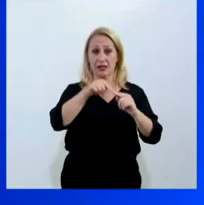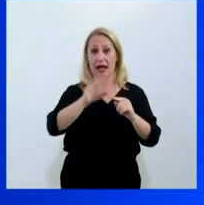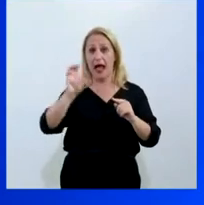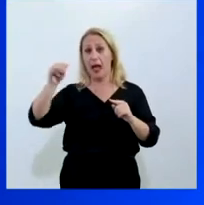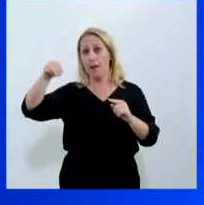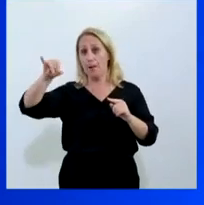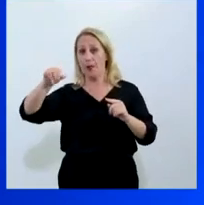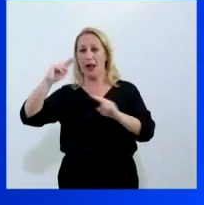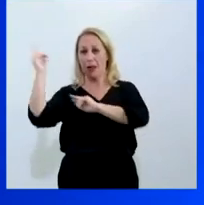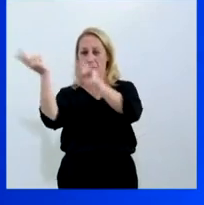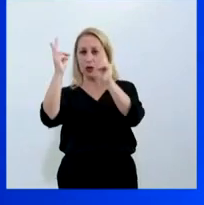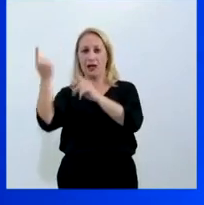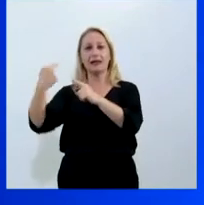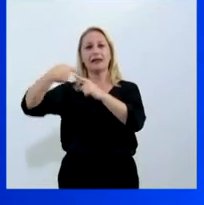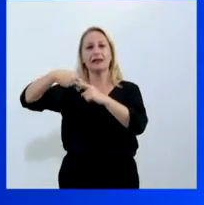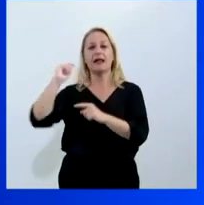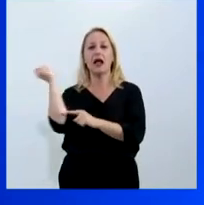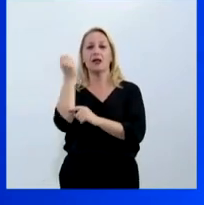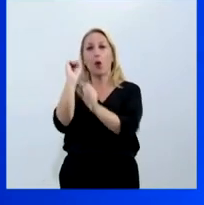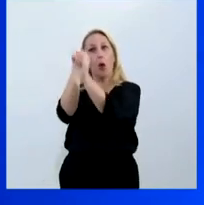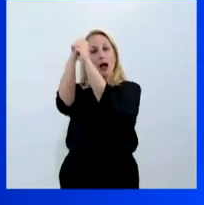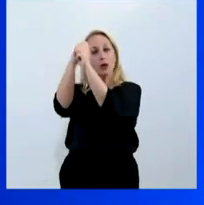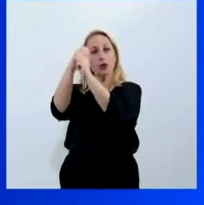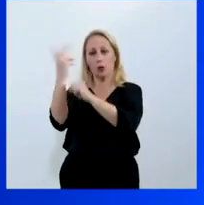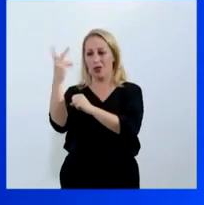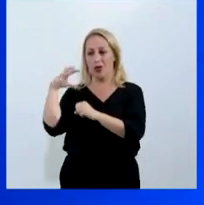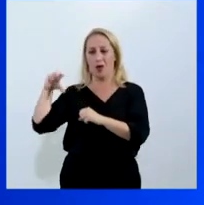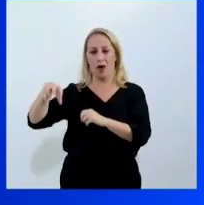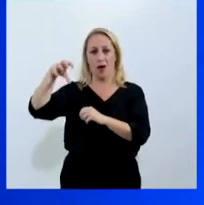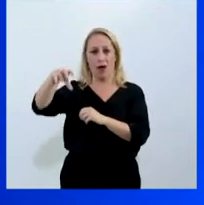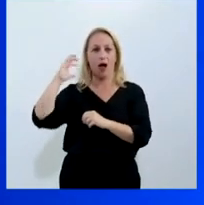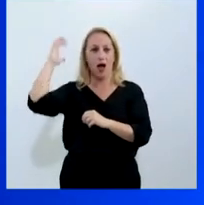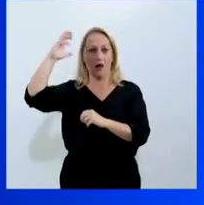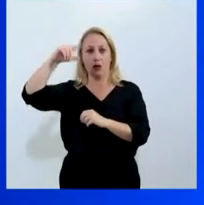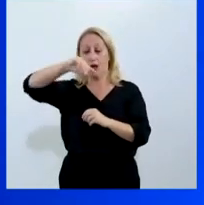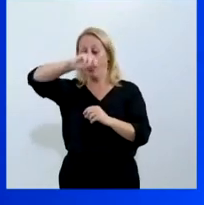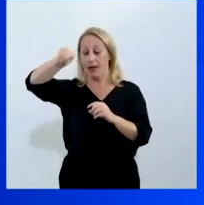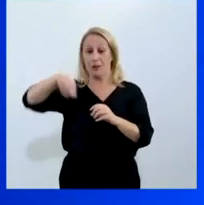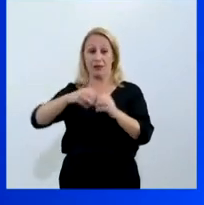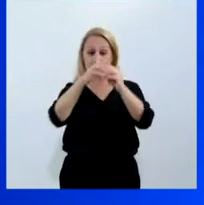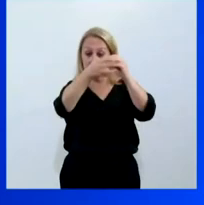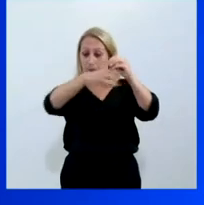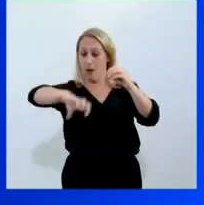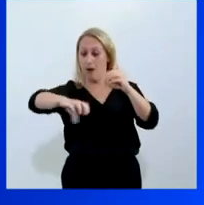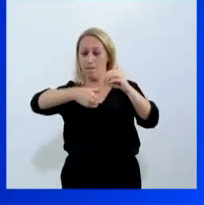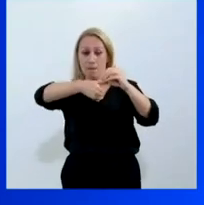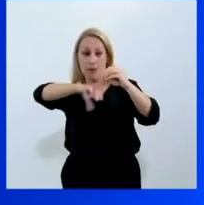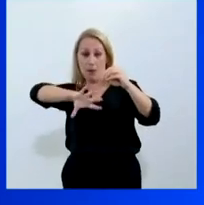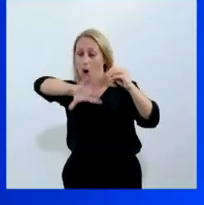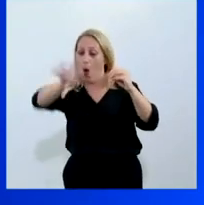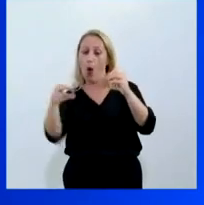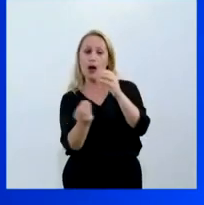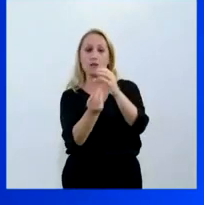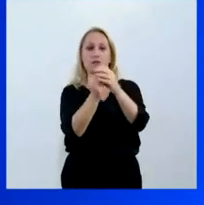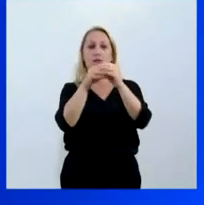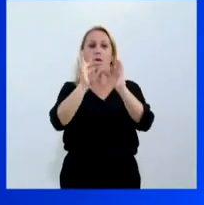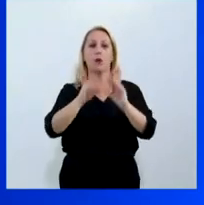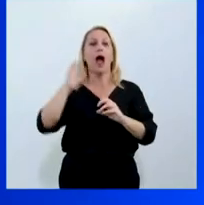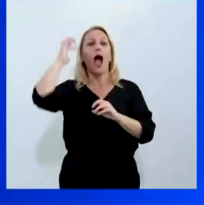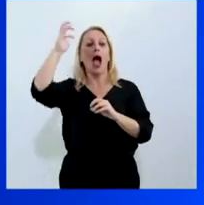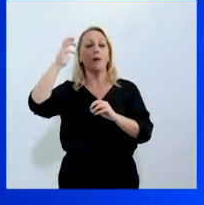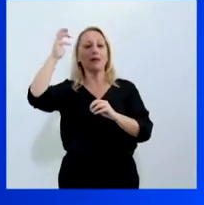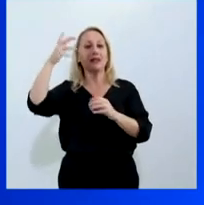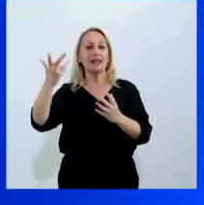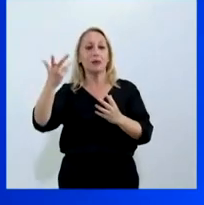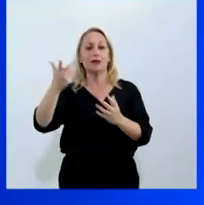αλλά και του Εθνικού Αστεροσκοπίου, έτσι ώστε κάτω από έναν φορέα να βρίσκεται όλο το επιστημονικό δυναμικό της χώρας. Ξέρετε, οι επιστήμονες